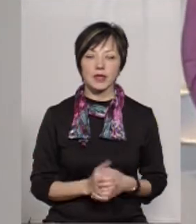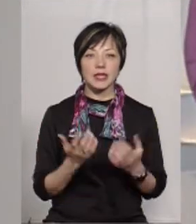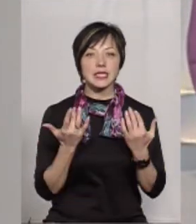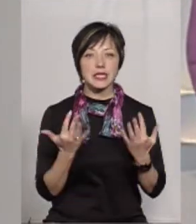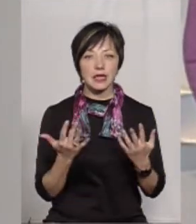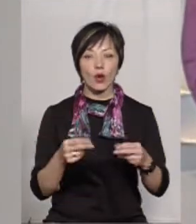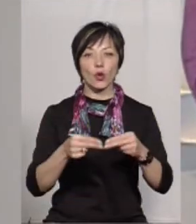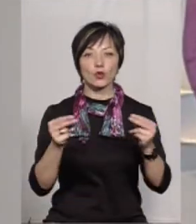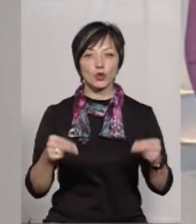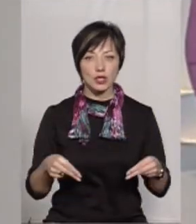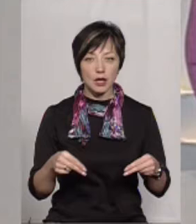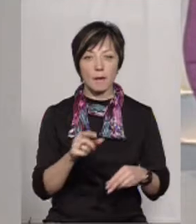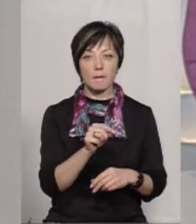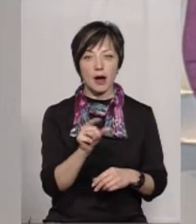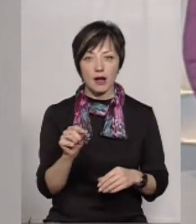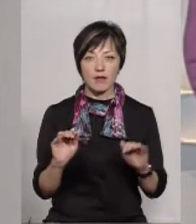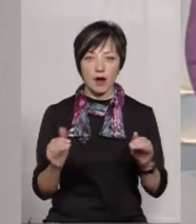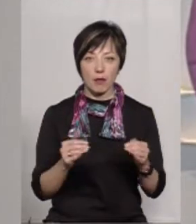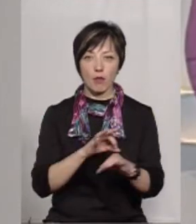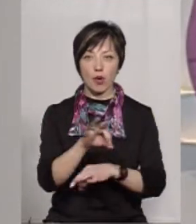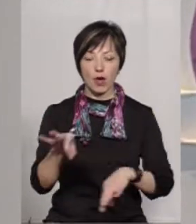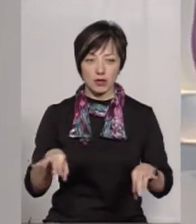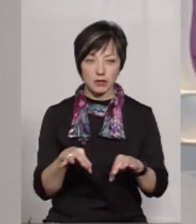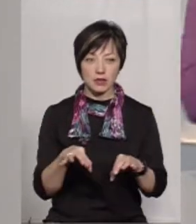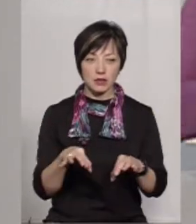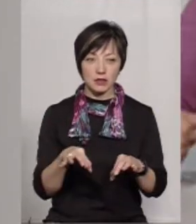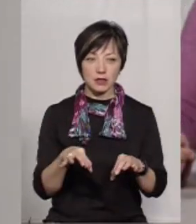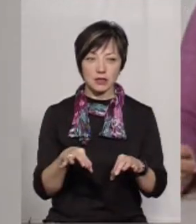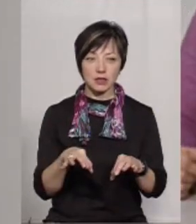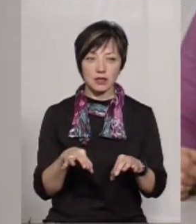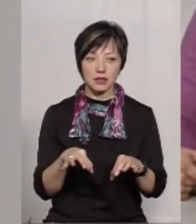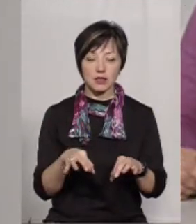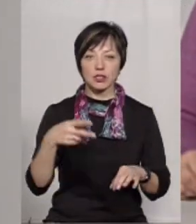Скільки одружилося пар в рамках проєкту, скажімо, за